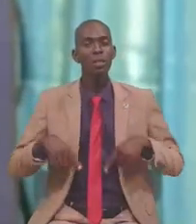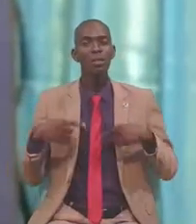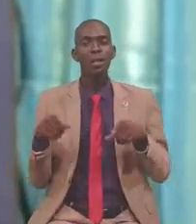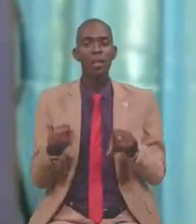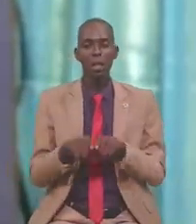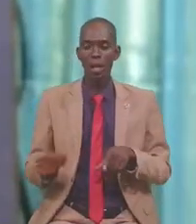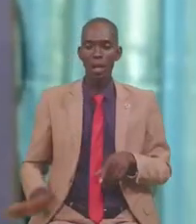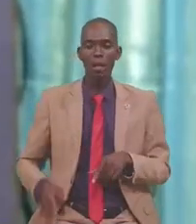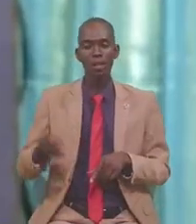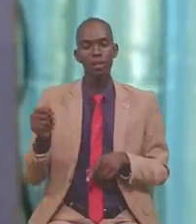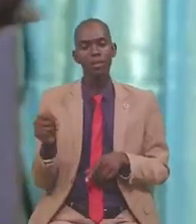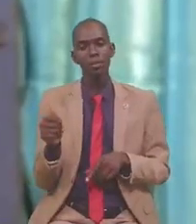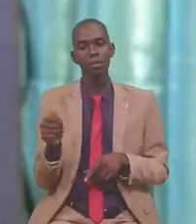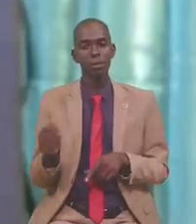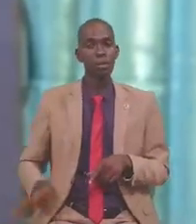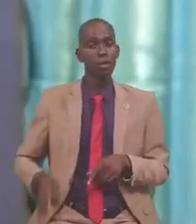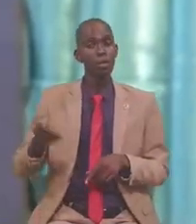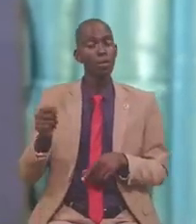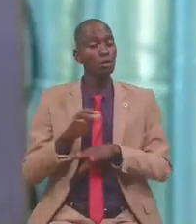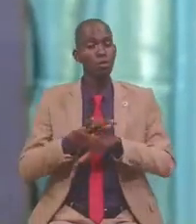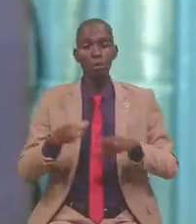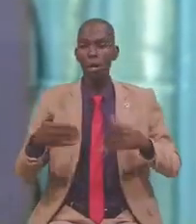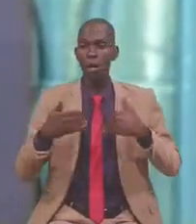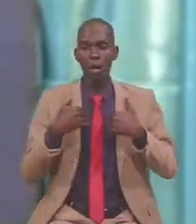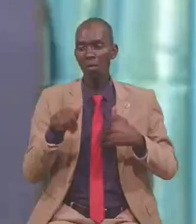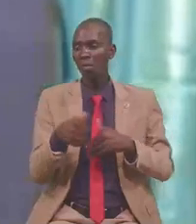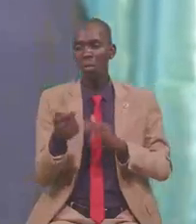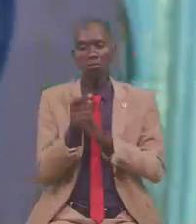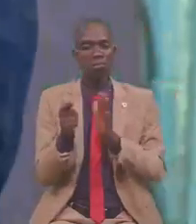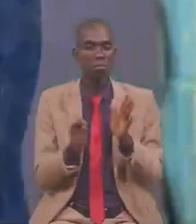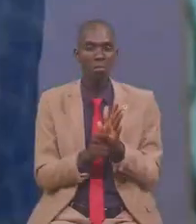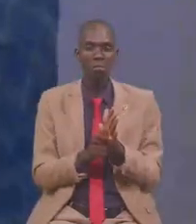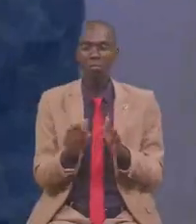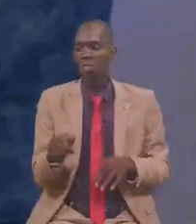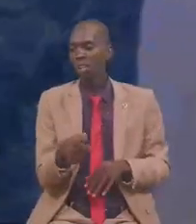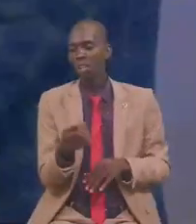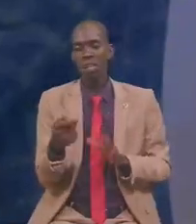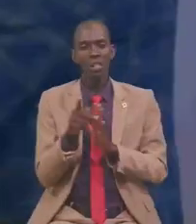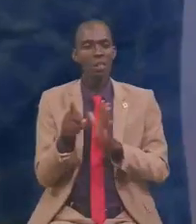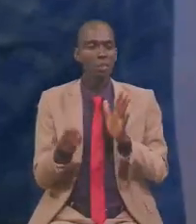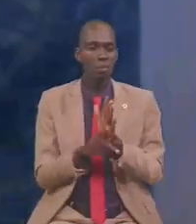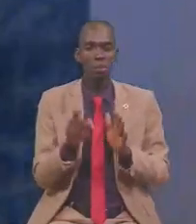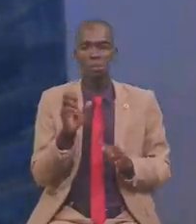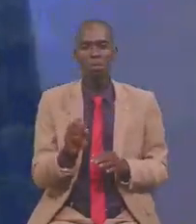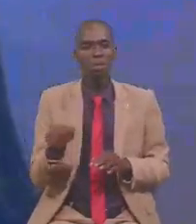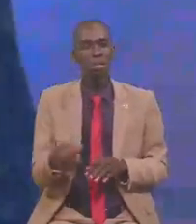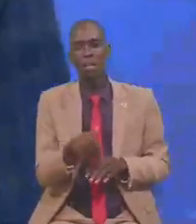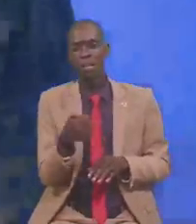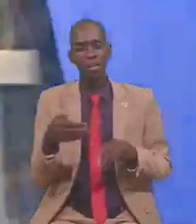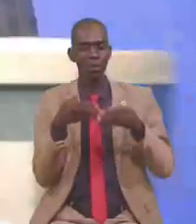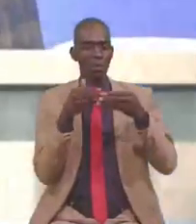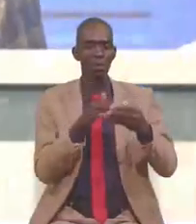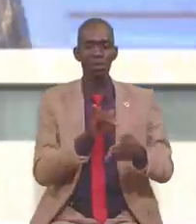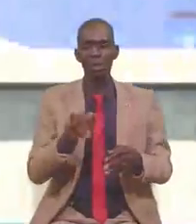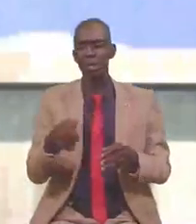chiens. Les chiens n'ont pas de loi, n'ont pas de principe. N'ont pas de direction, n'ont pas